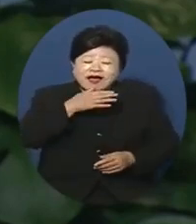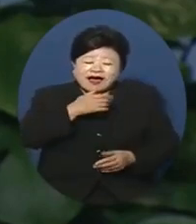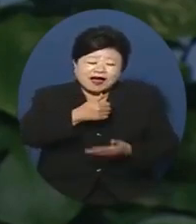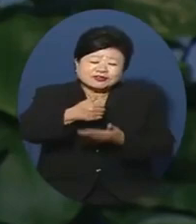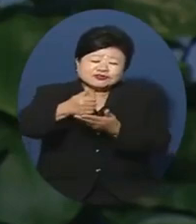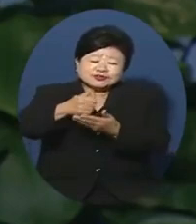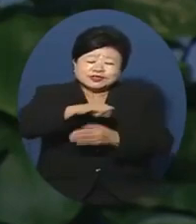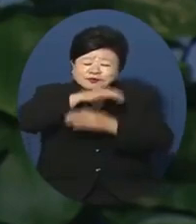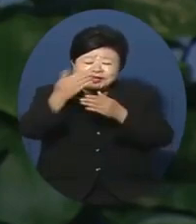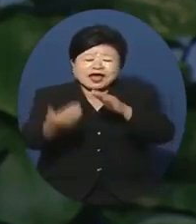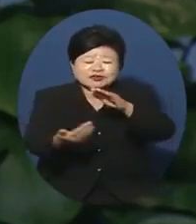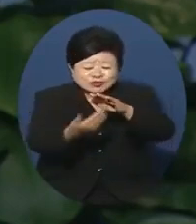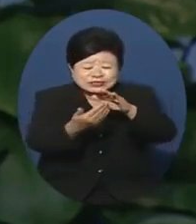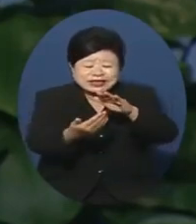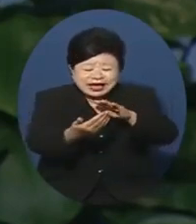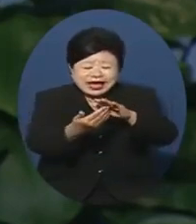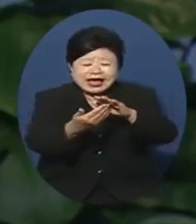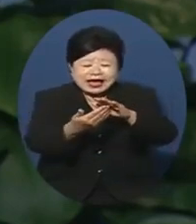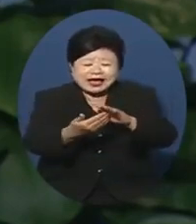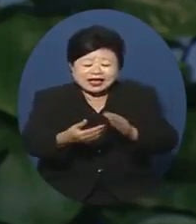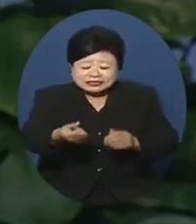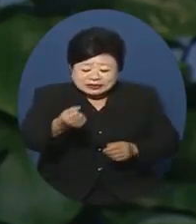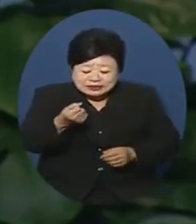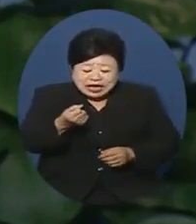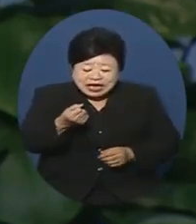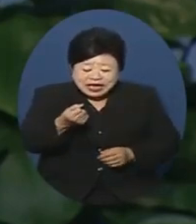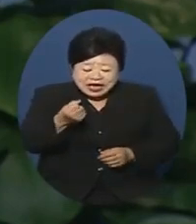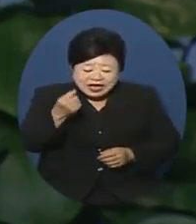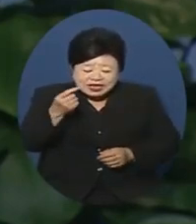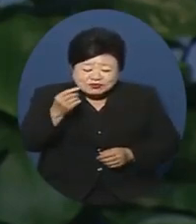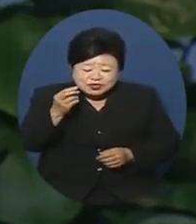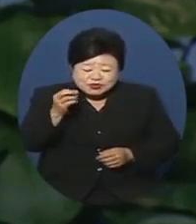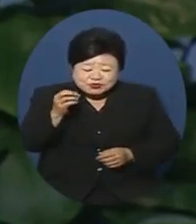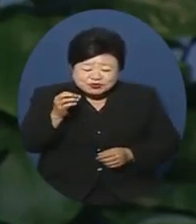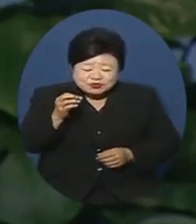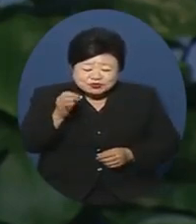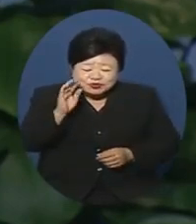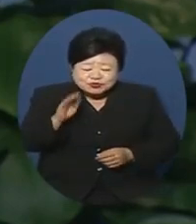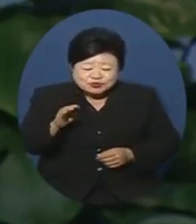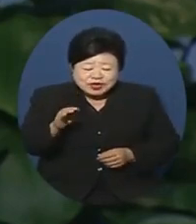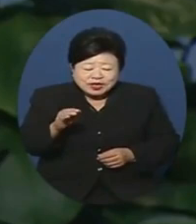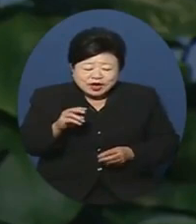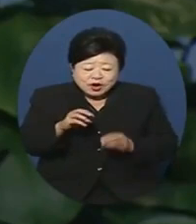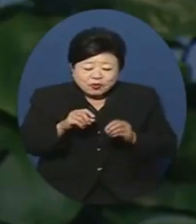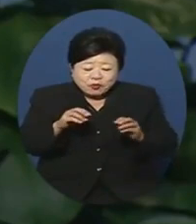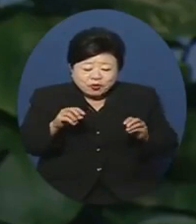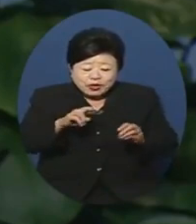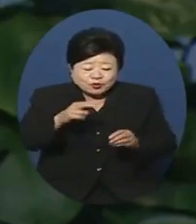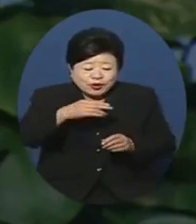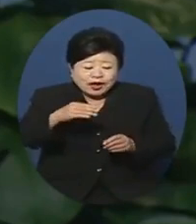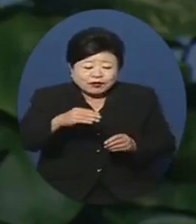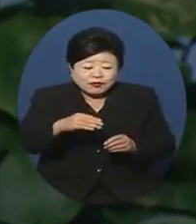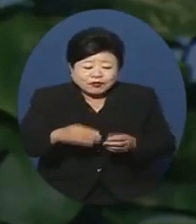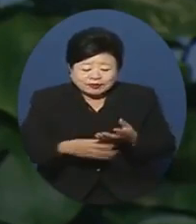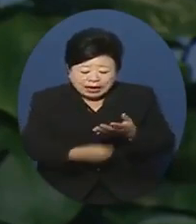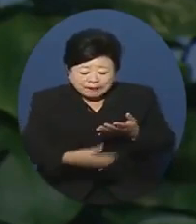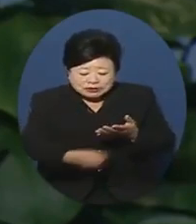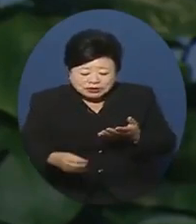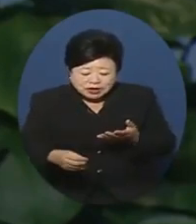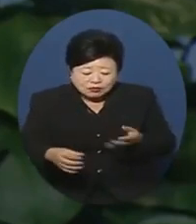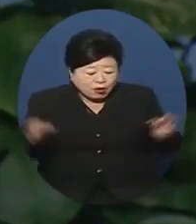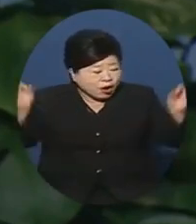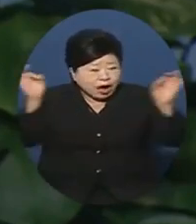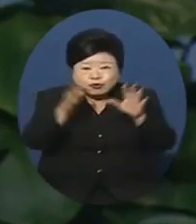주님 다 이루어지네요. 크자마자 다 모래는 모래로 돌아가고